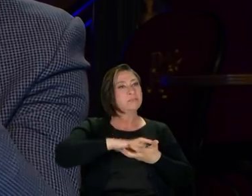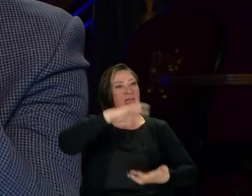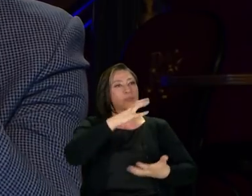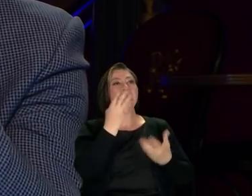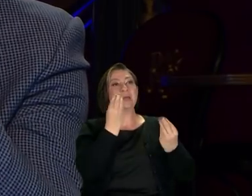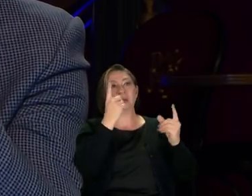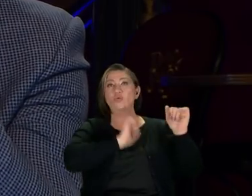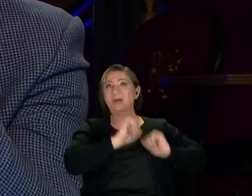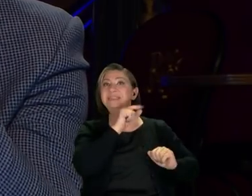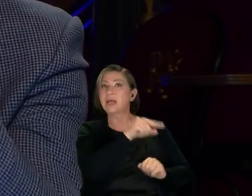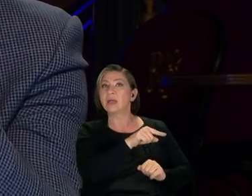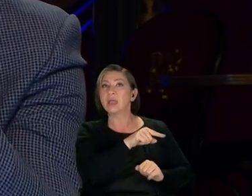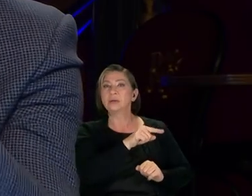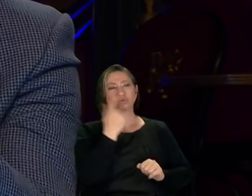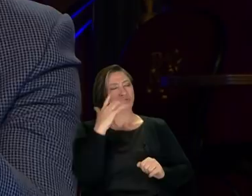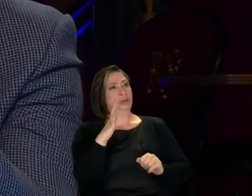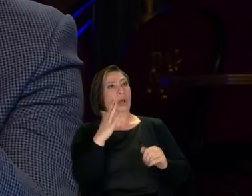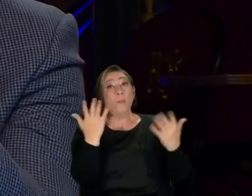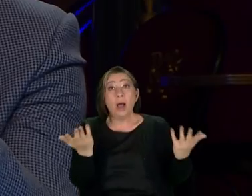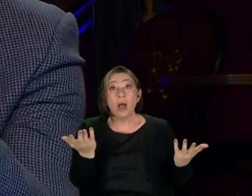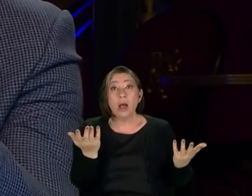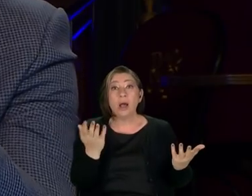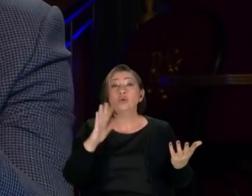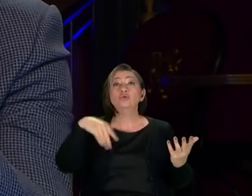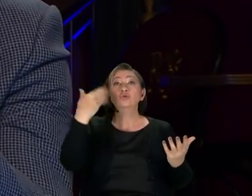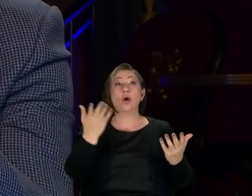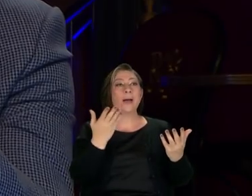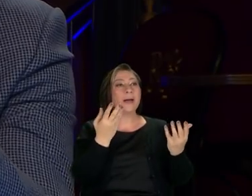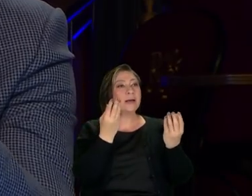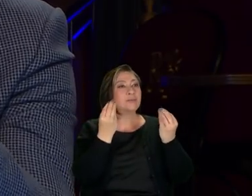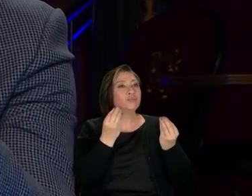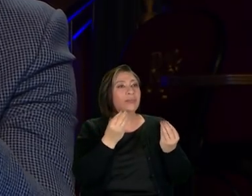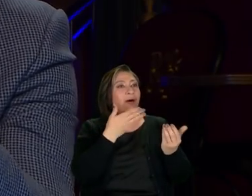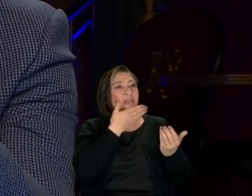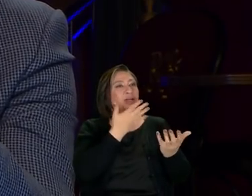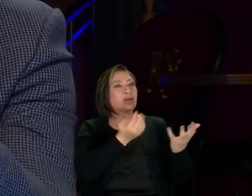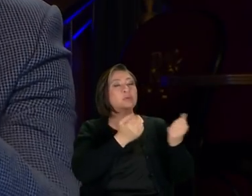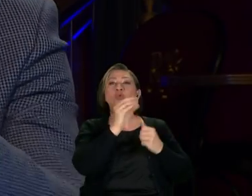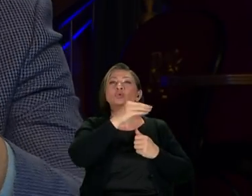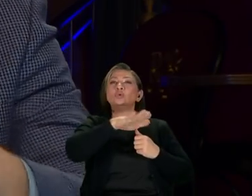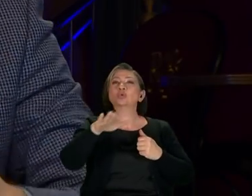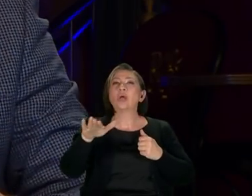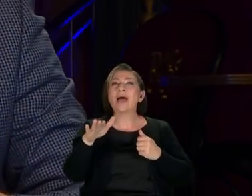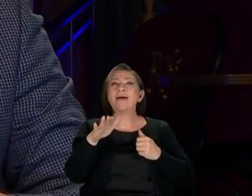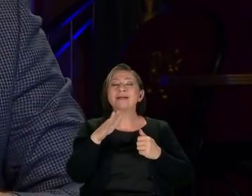olan bir üniversite. Şaşırdılar ama sonrasında meyvesini almaya başladık. Neden? Çünkü çocuklar yalnızca